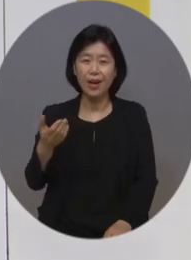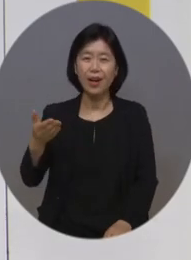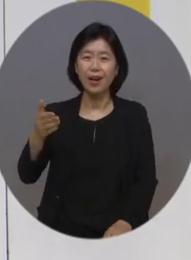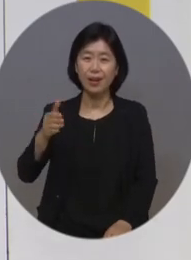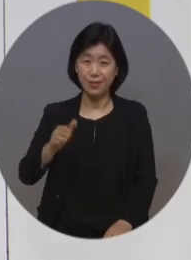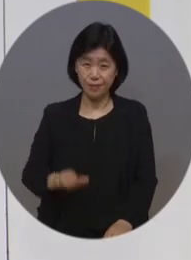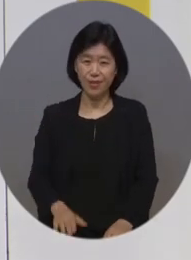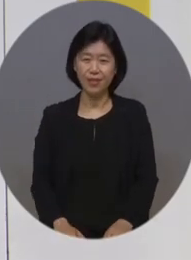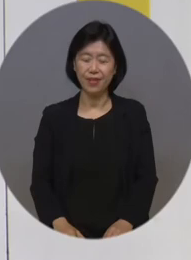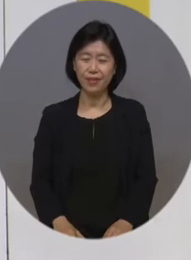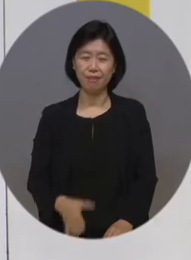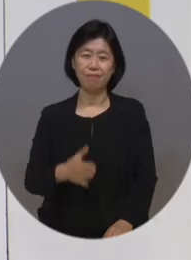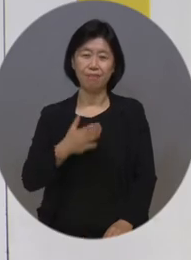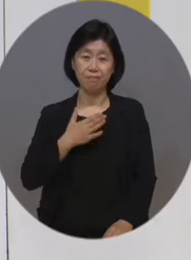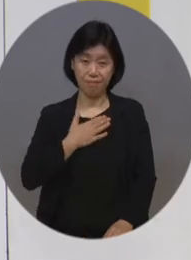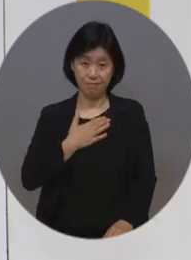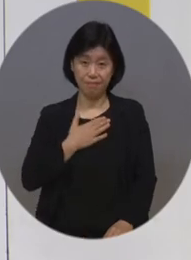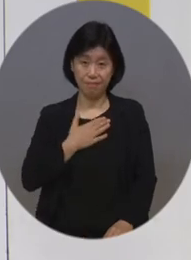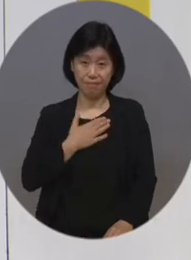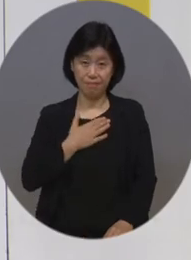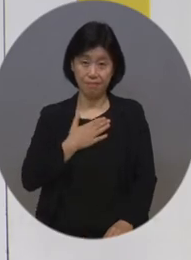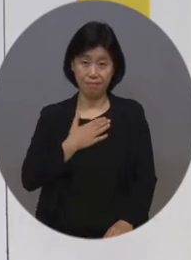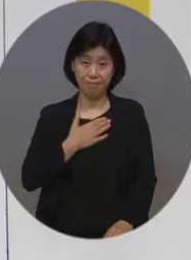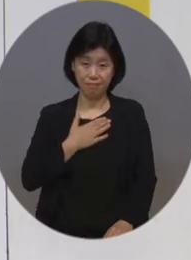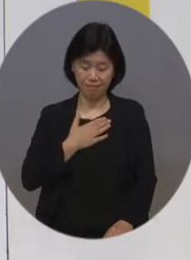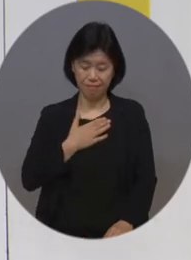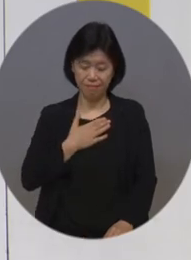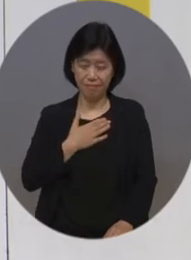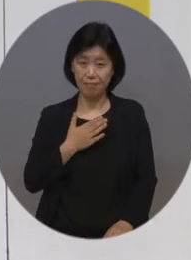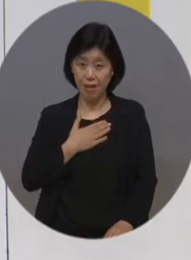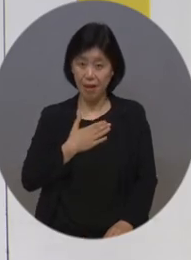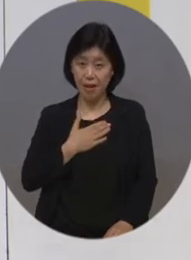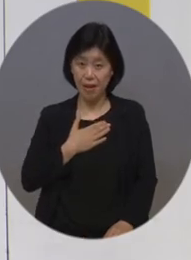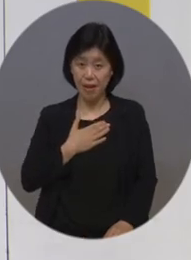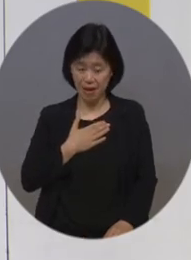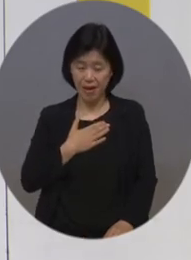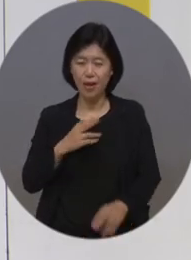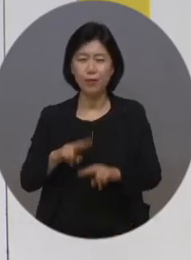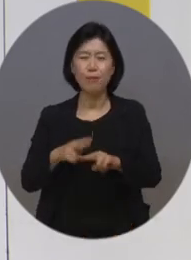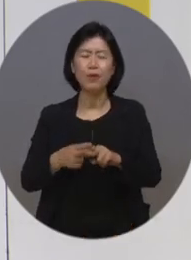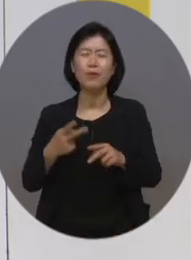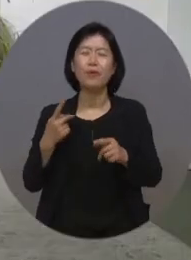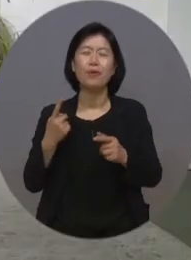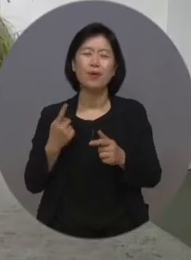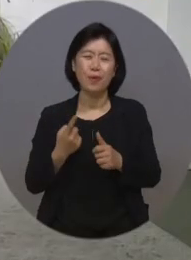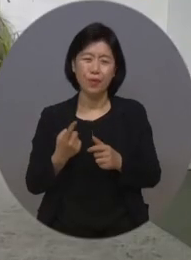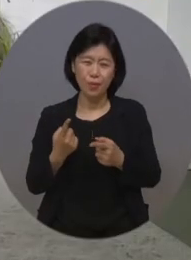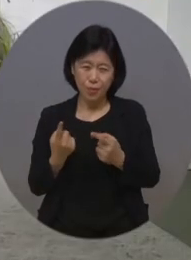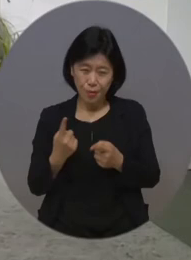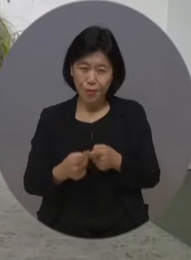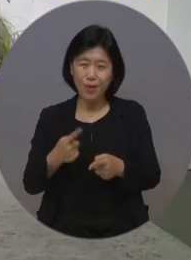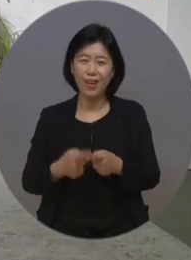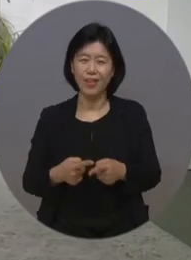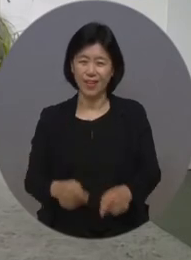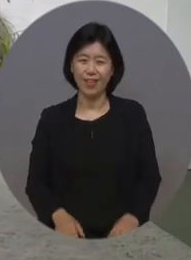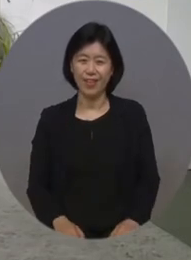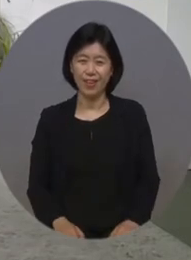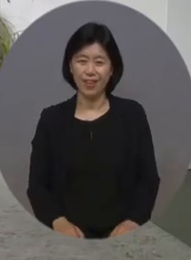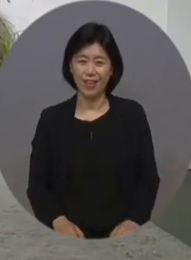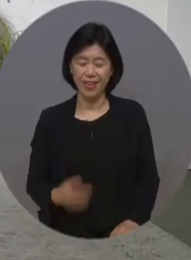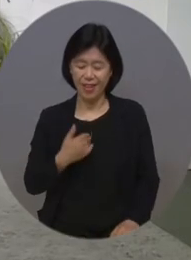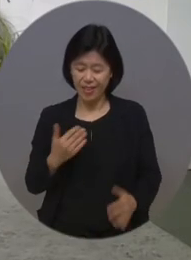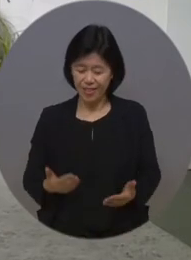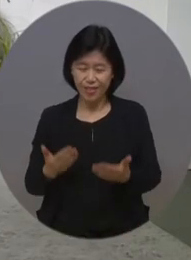저라는 사람 자체를 선물로 늘 드리고 싶은 마음 이라는 걸 알아 주세요 아예 그러니까 잔다 를 충분히 됐을